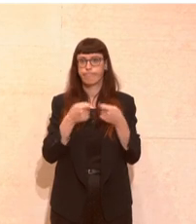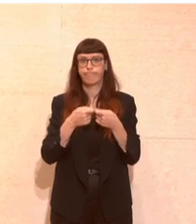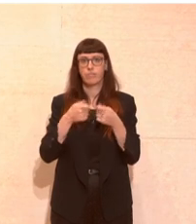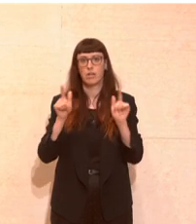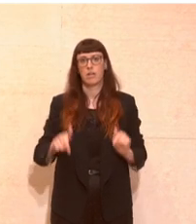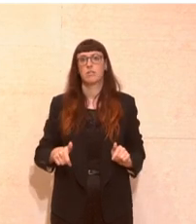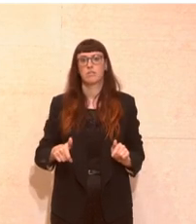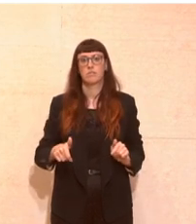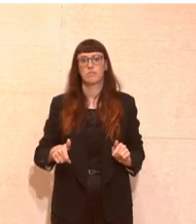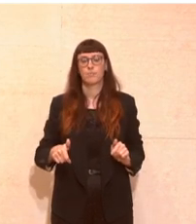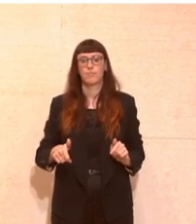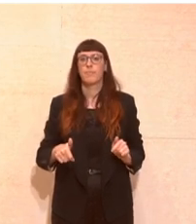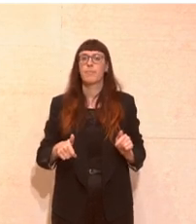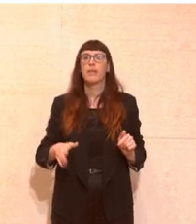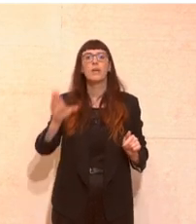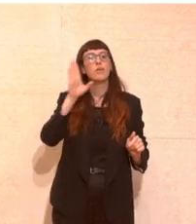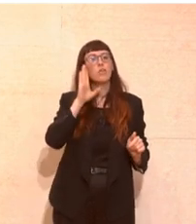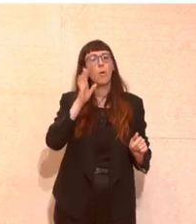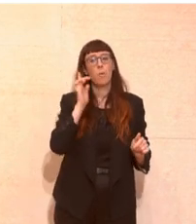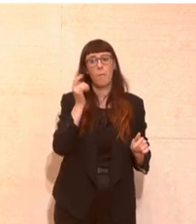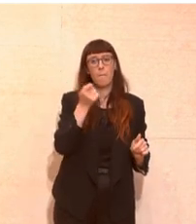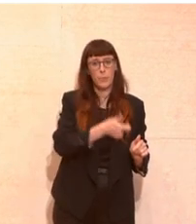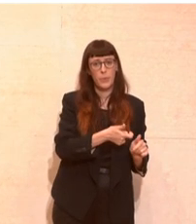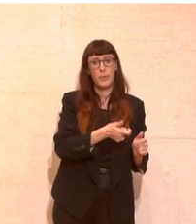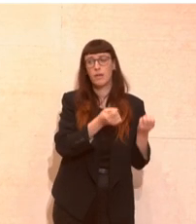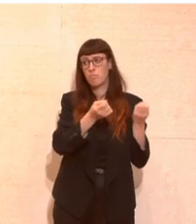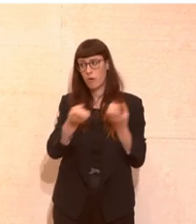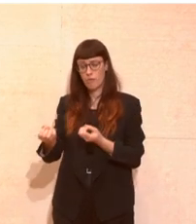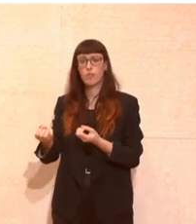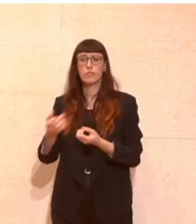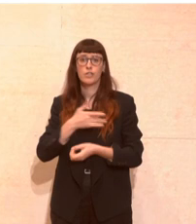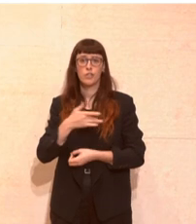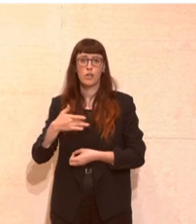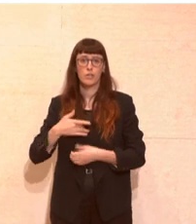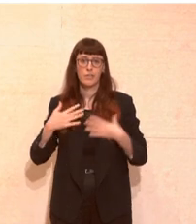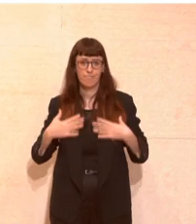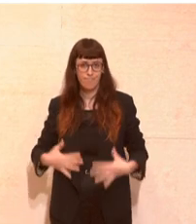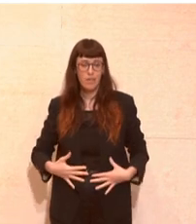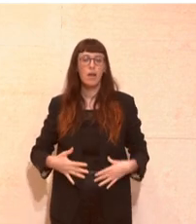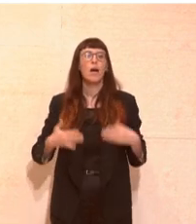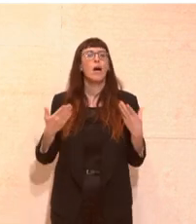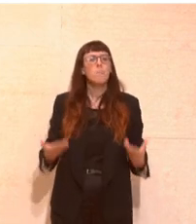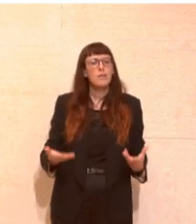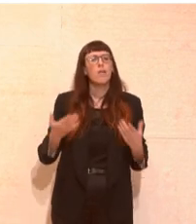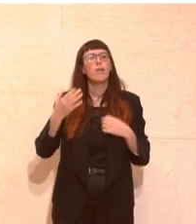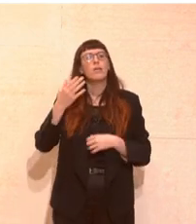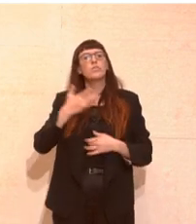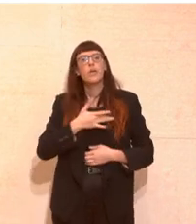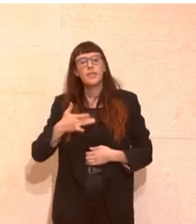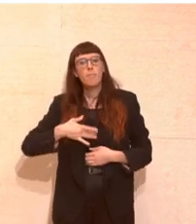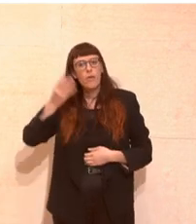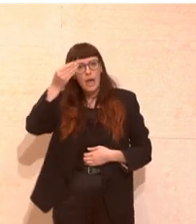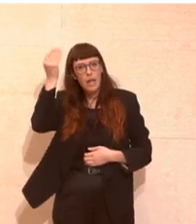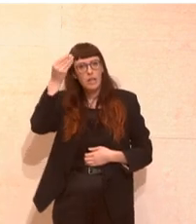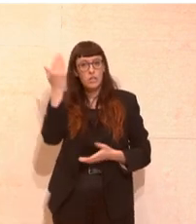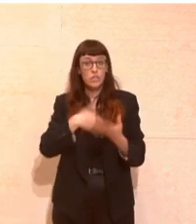un impact entre une dette de sommeil et la santé physique. Qu'en est-il de la santé mentale? Encore une fois, d'abord chez l'adulte. Ce sont des